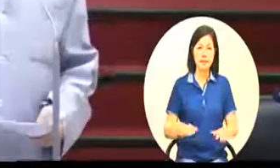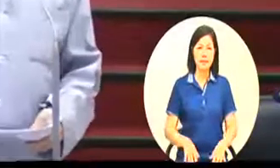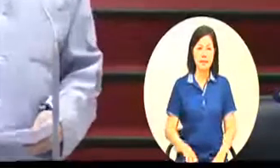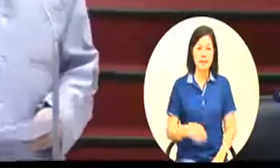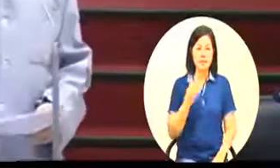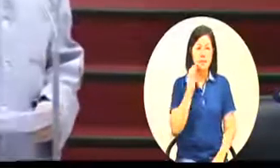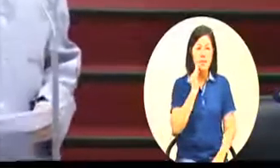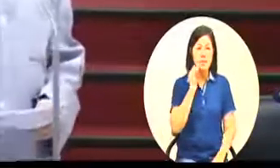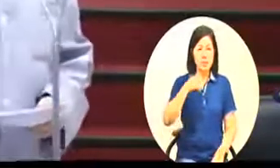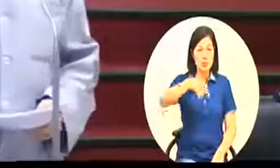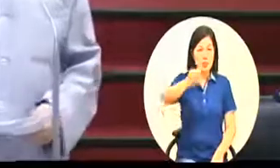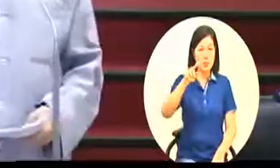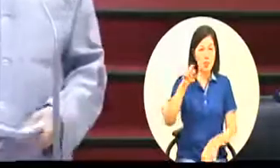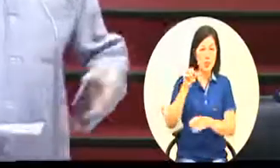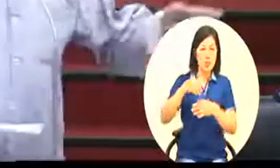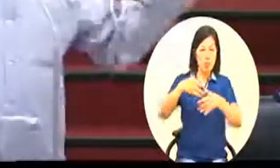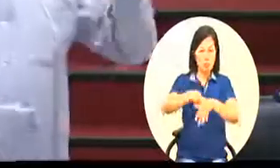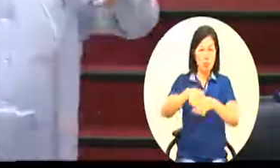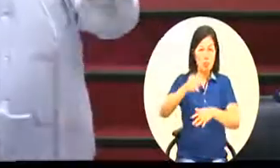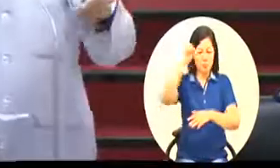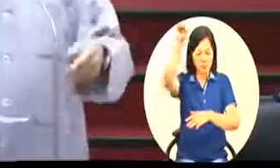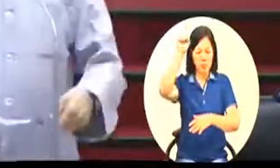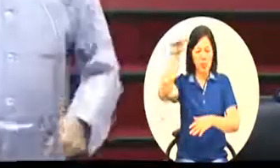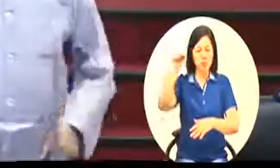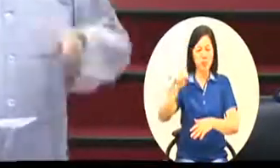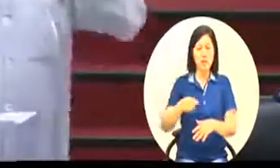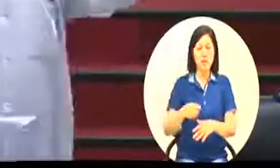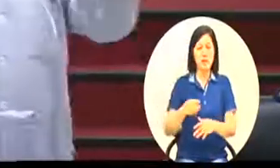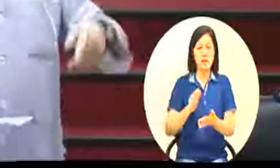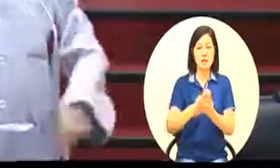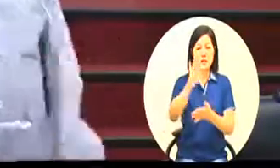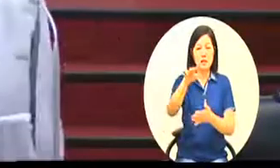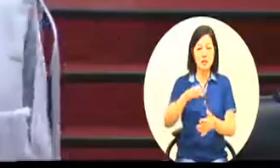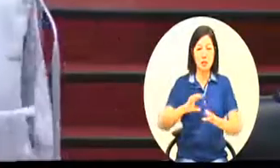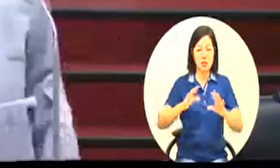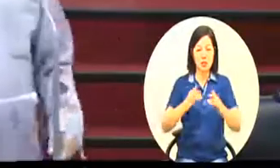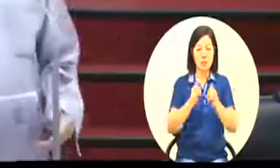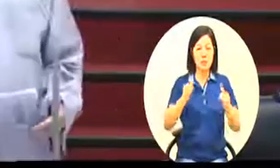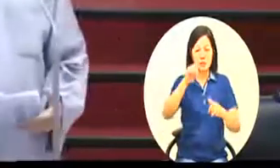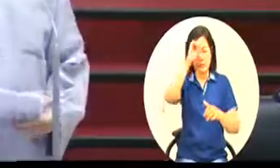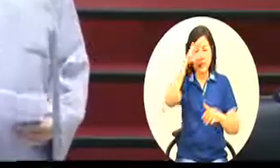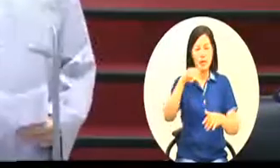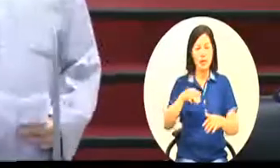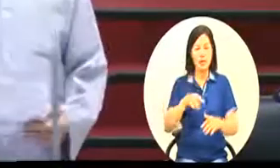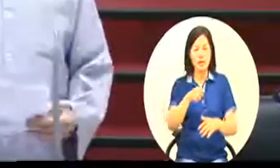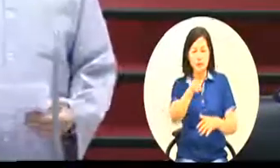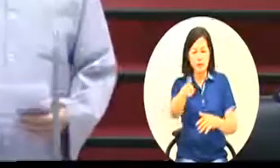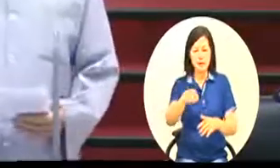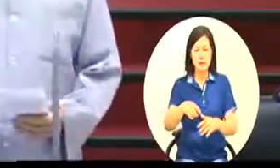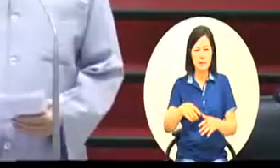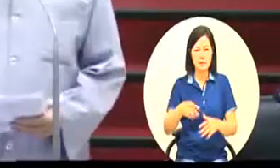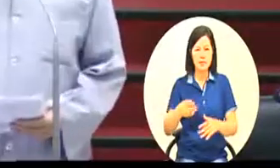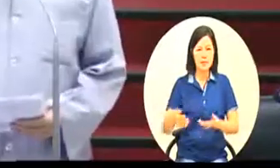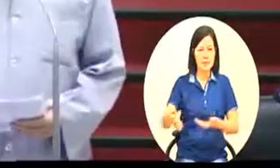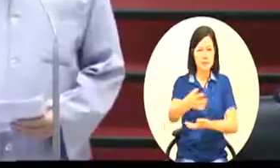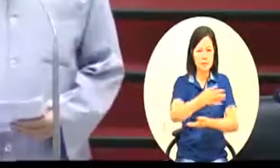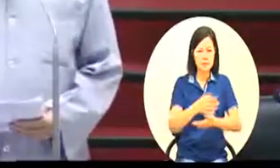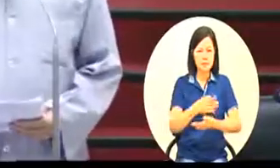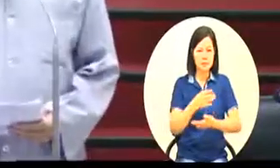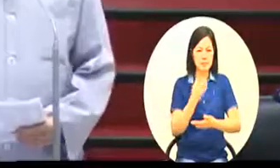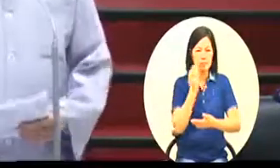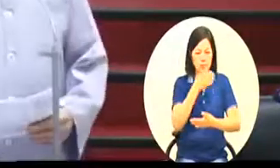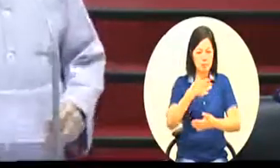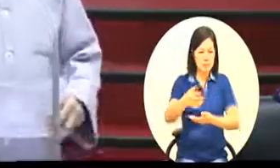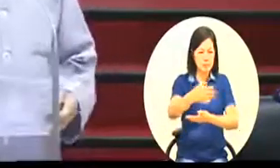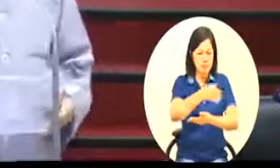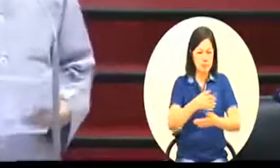抗议啦，去台北抗争。后壁人就讲你哦，国民党要收呀啦，无太假的总统，